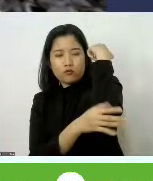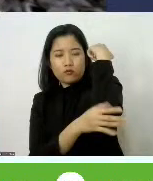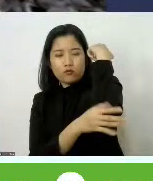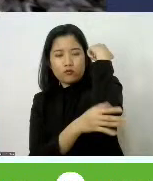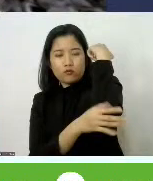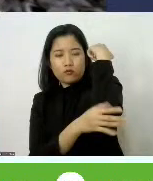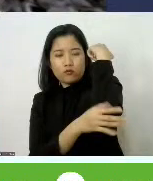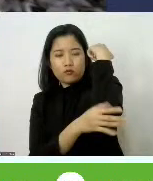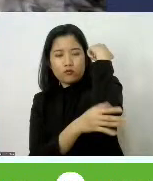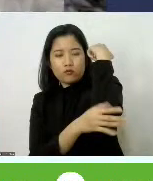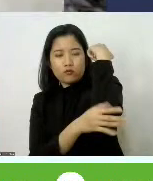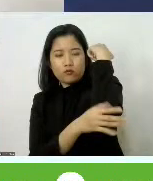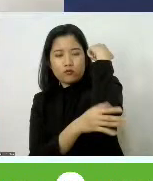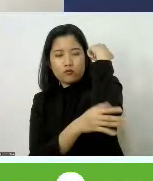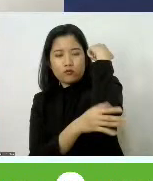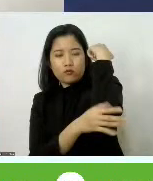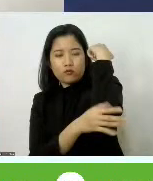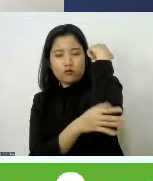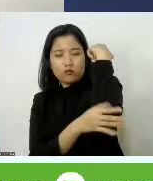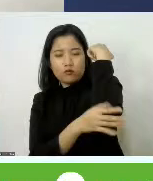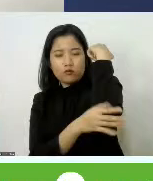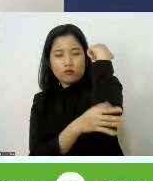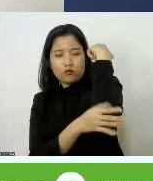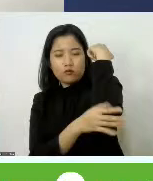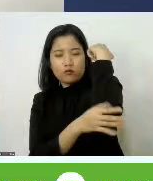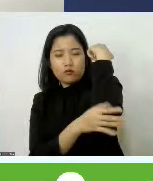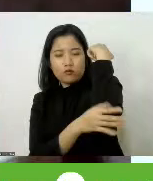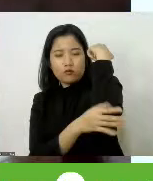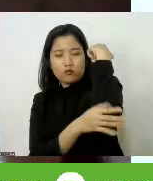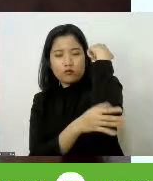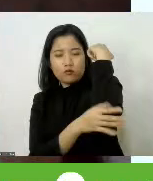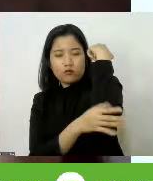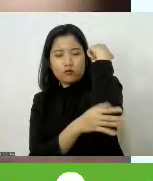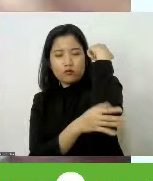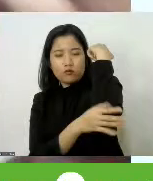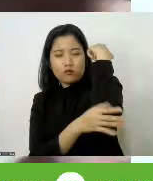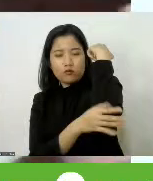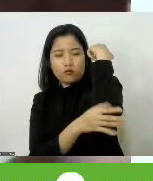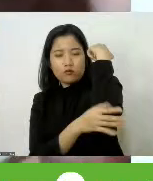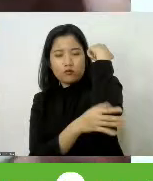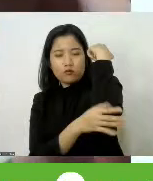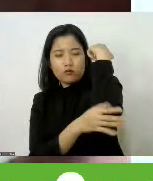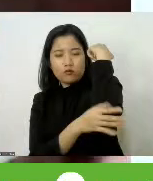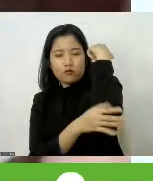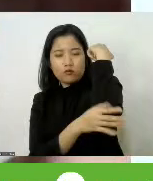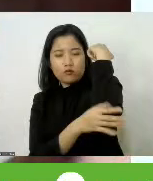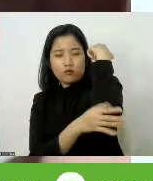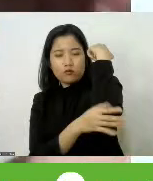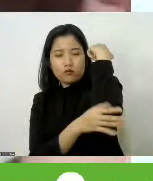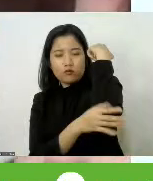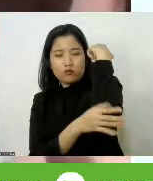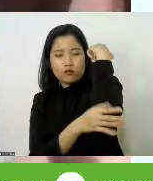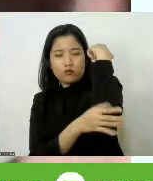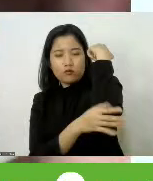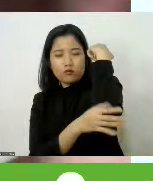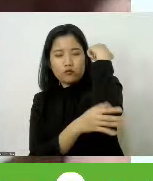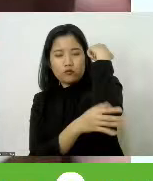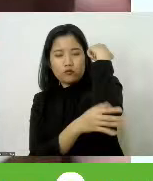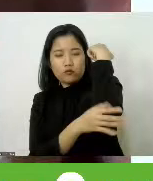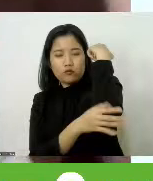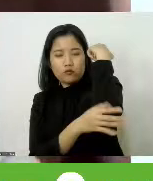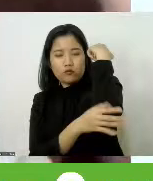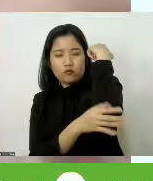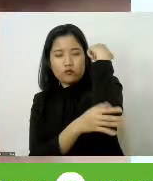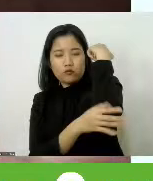lebih jauh lagi prekto mesti menangkap ikan jadi ini yang kemudian kita coba bantu Jadi yang kita bantu itu adalah bagaimana mereka